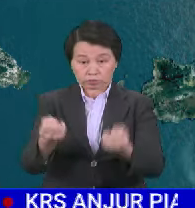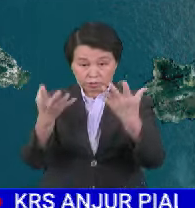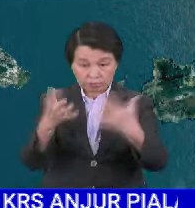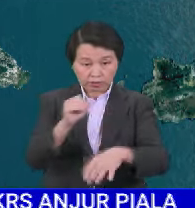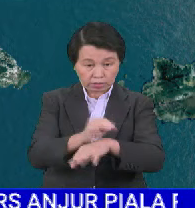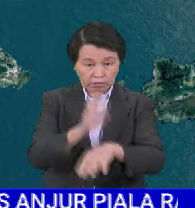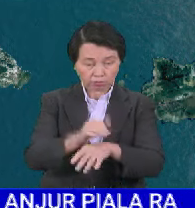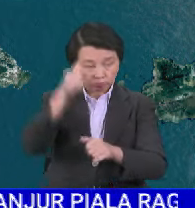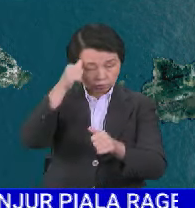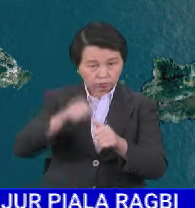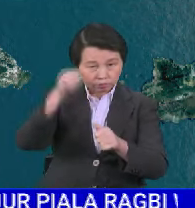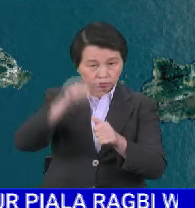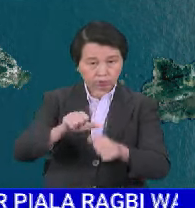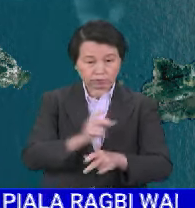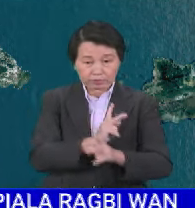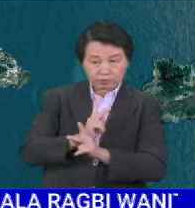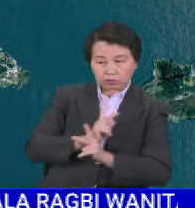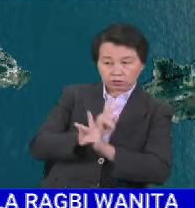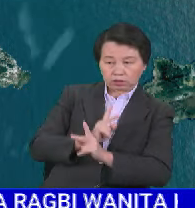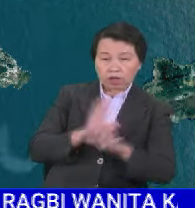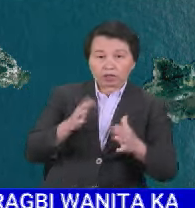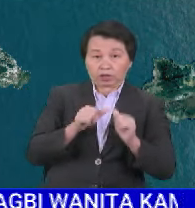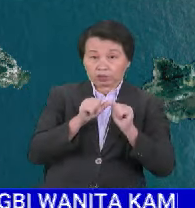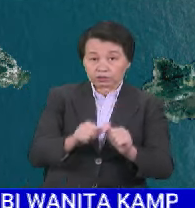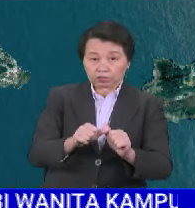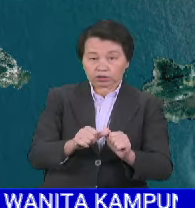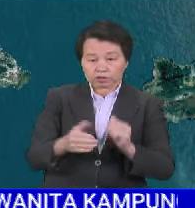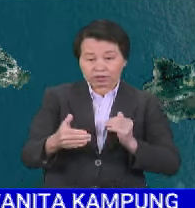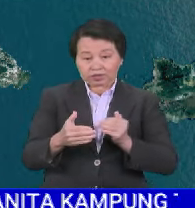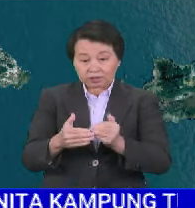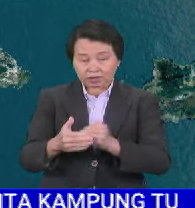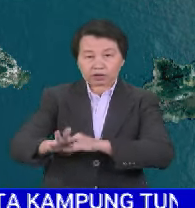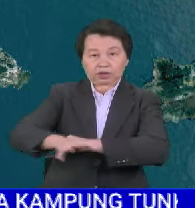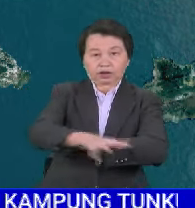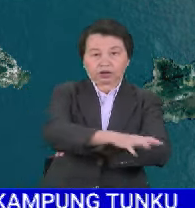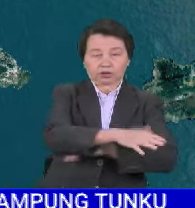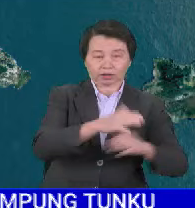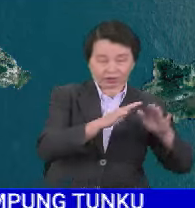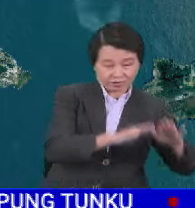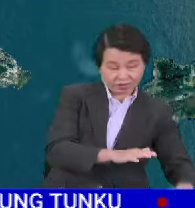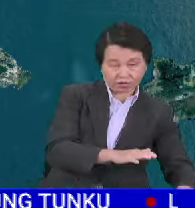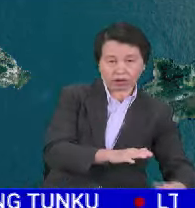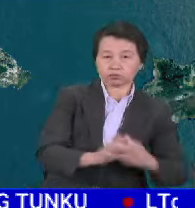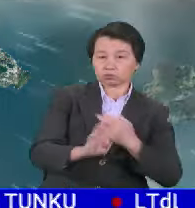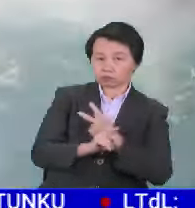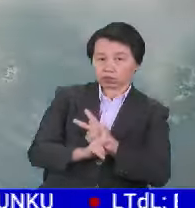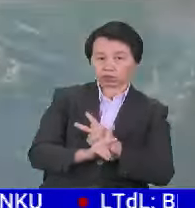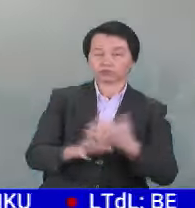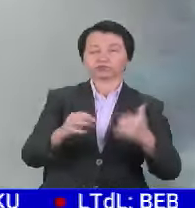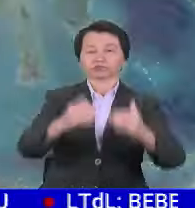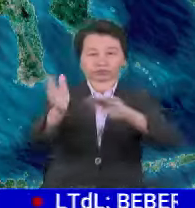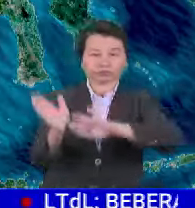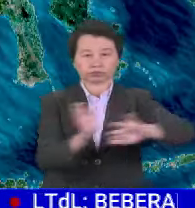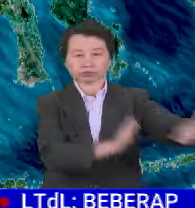untuk sentiasa berhati-hati, terutamanya bagi mereka yang tinggal di kawasan yang berkedudukan rendah. Baik, seterusnya kita lihat pula